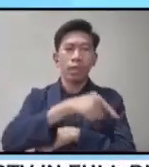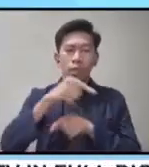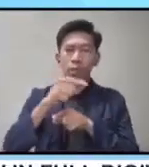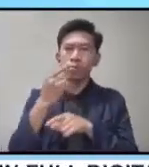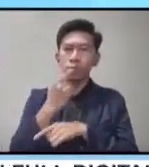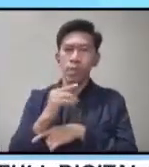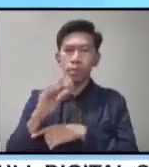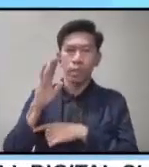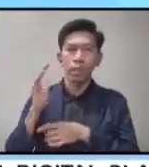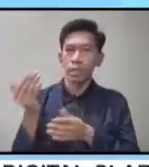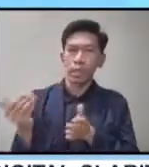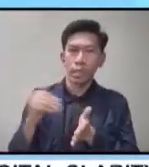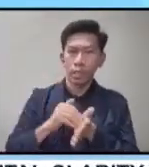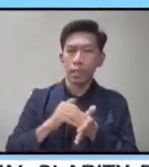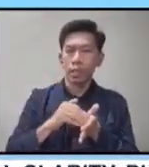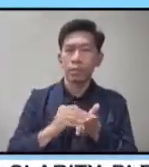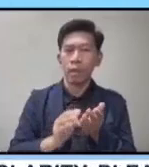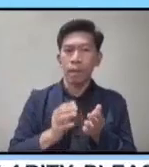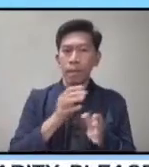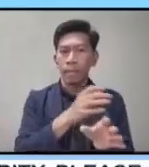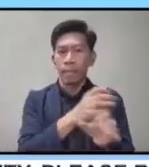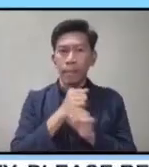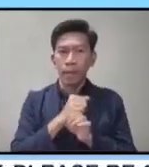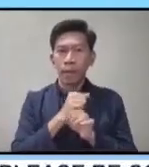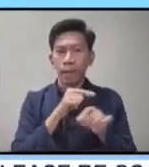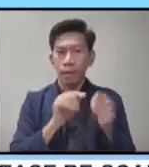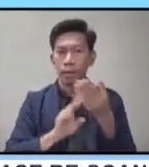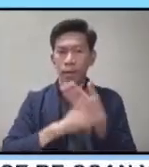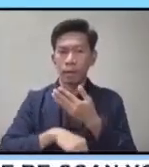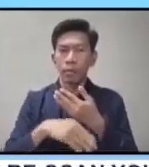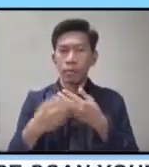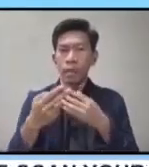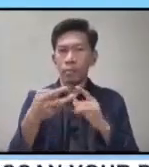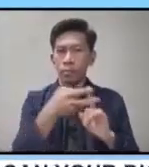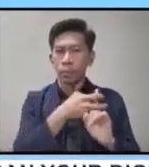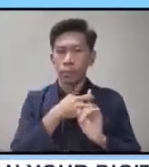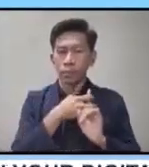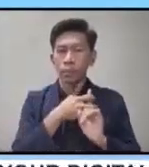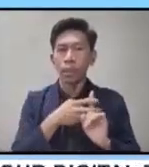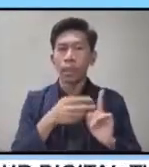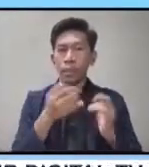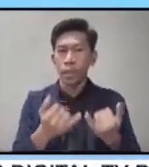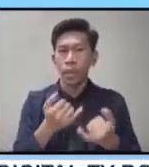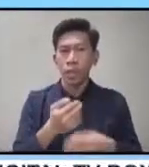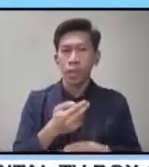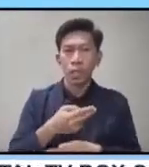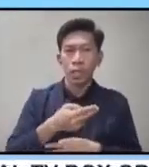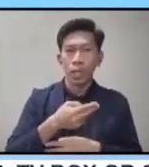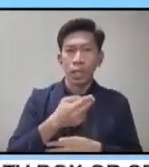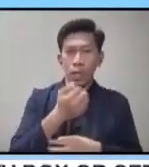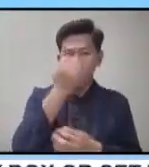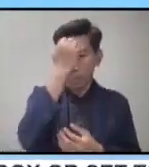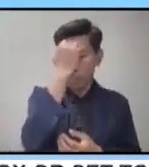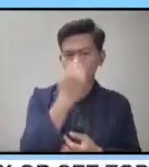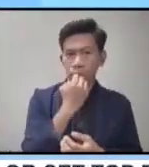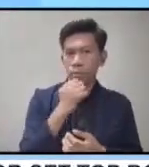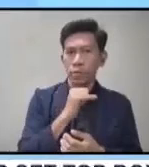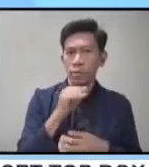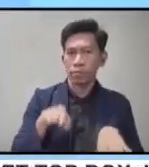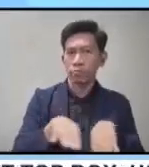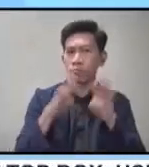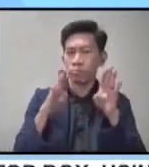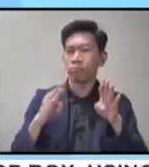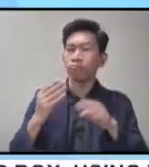mga hostage. Walang patindi naman ang pakikipagsabayan ng Hamas sa Israeli forces. Katunayan, muli